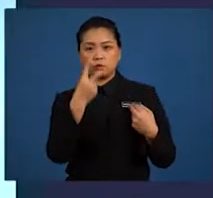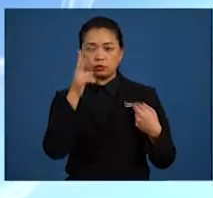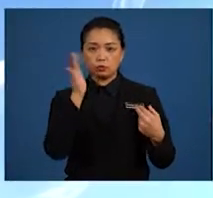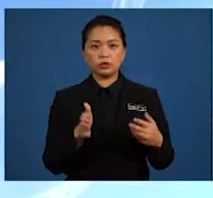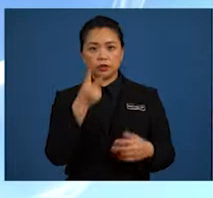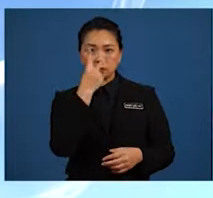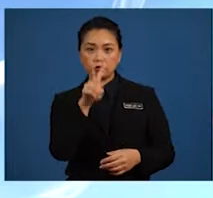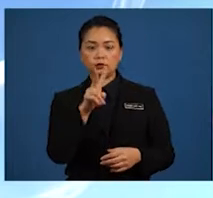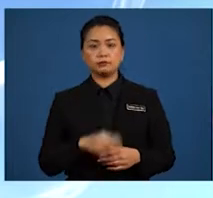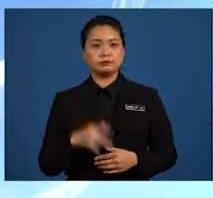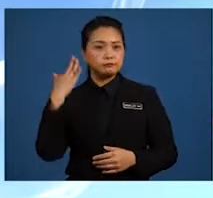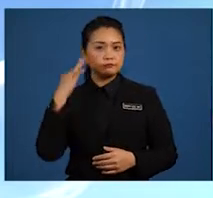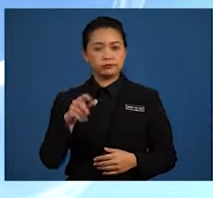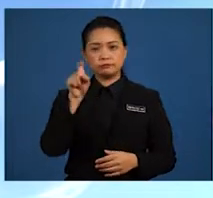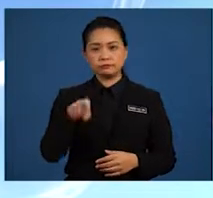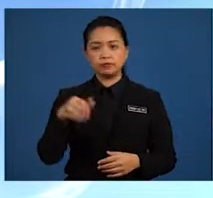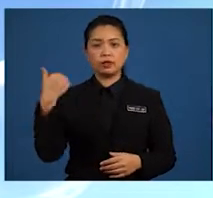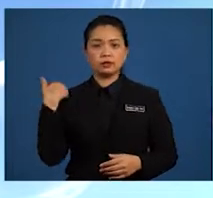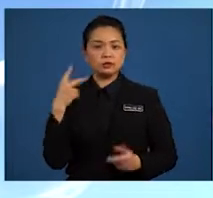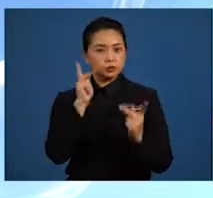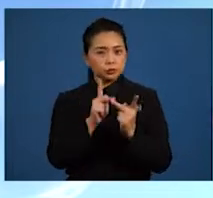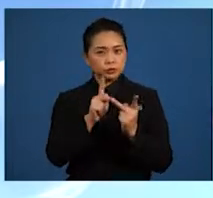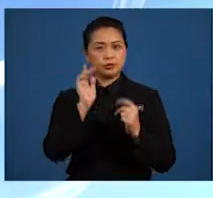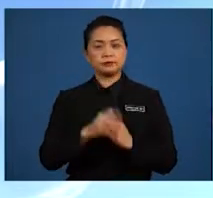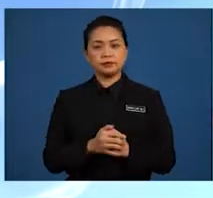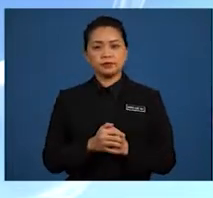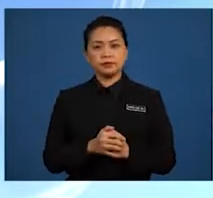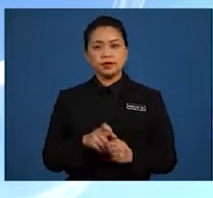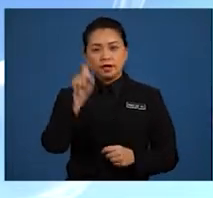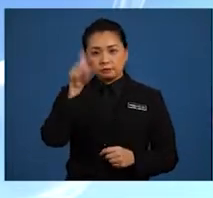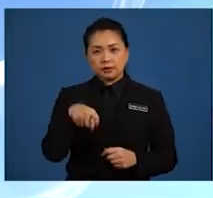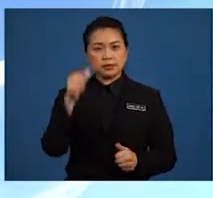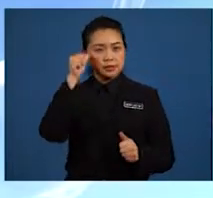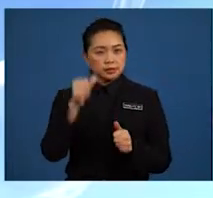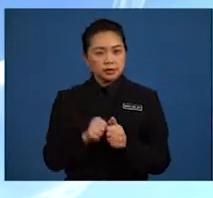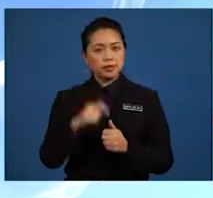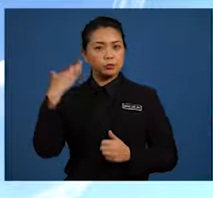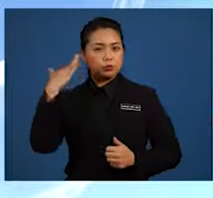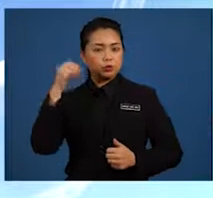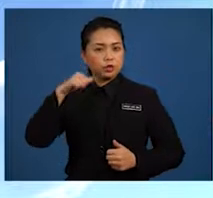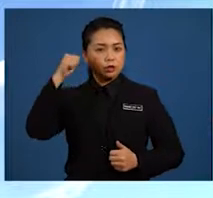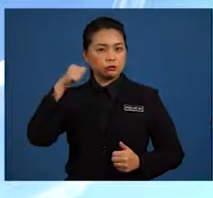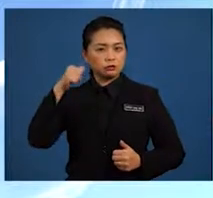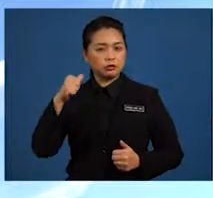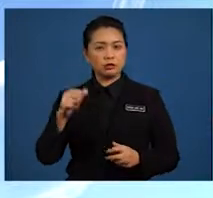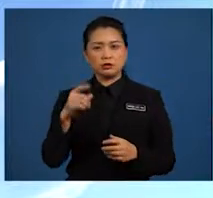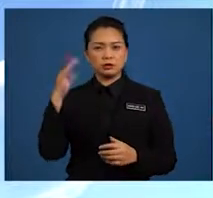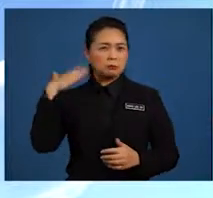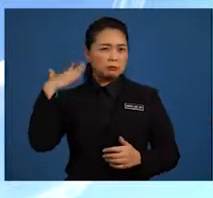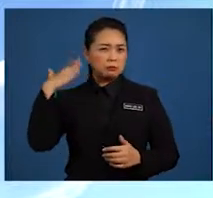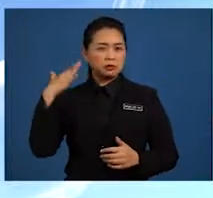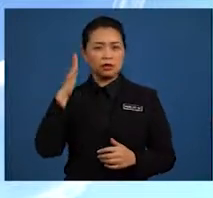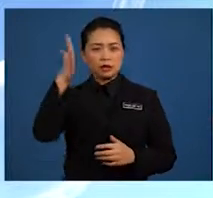bunyi perlu mempunyai kesesuaian harus diingatkan bunyi audio yang bising akan